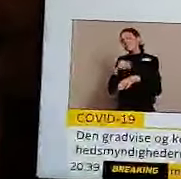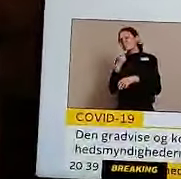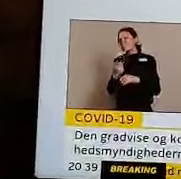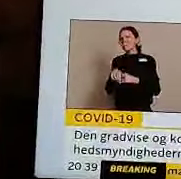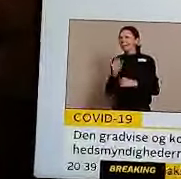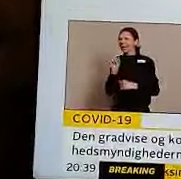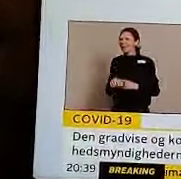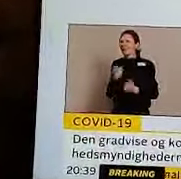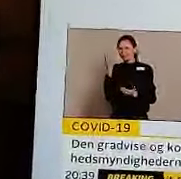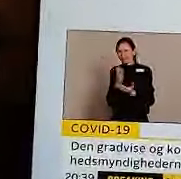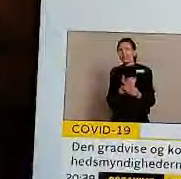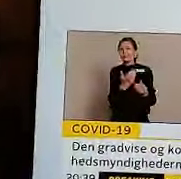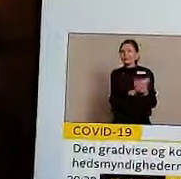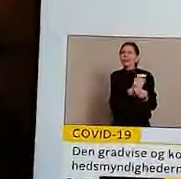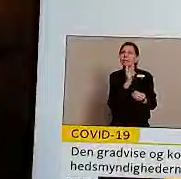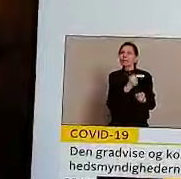مالية.